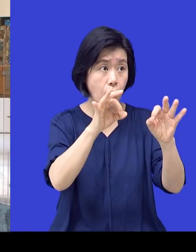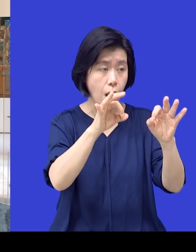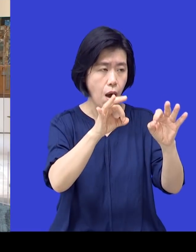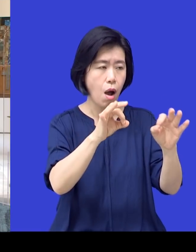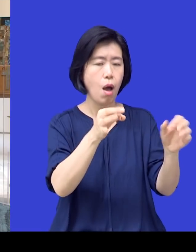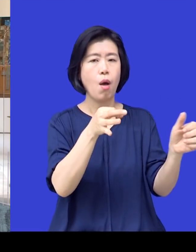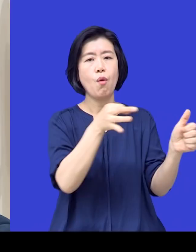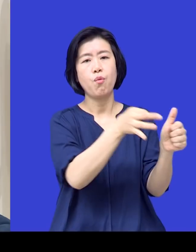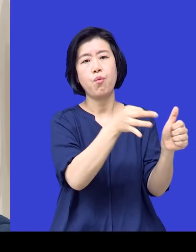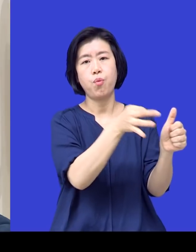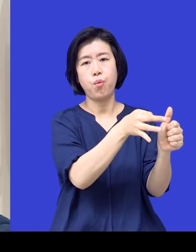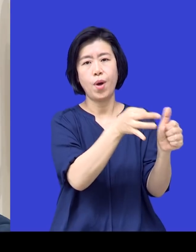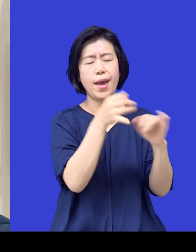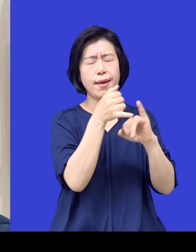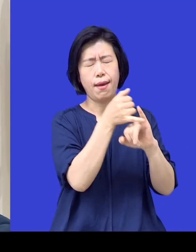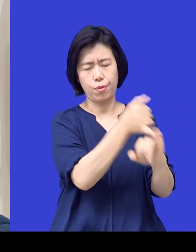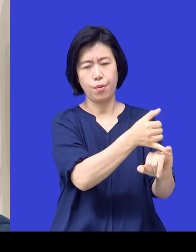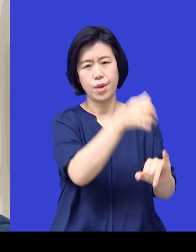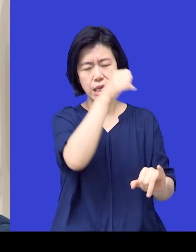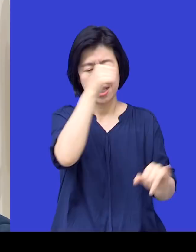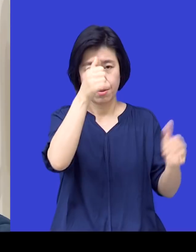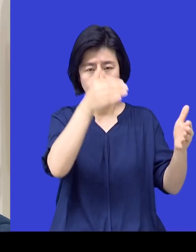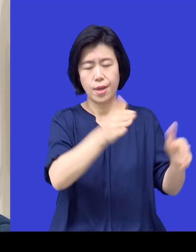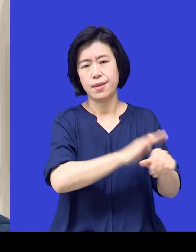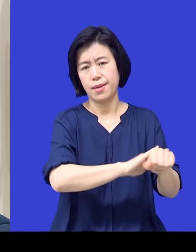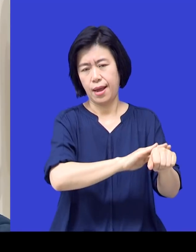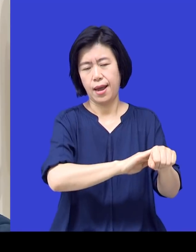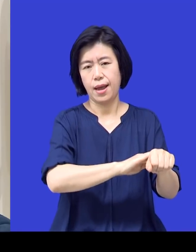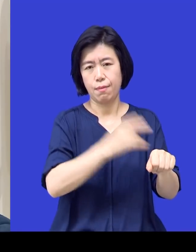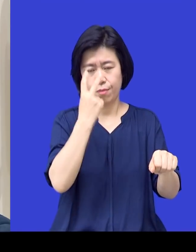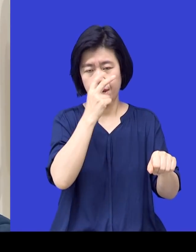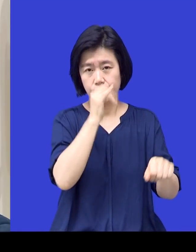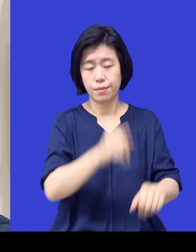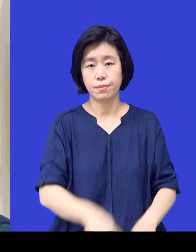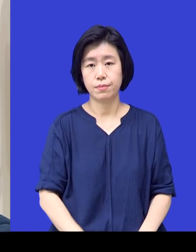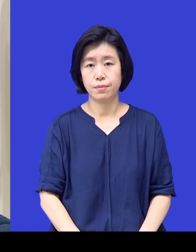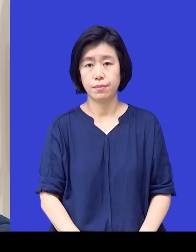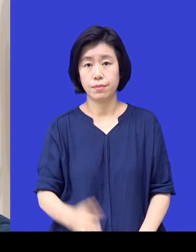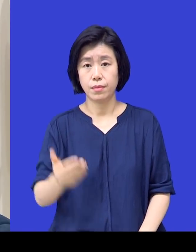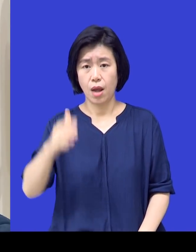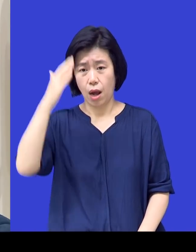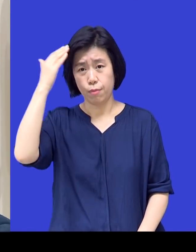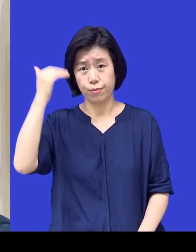네. 근데 이제 한국과 이태리는 그거에 반해서